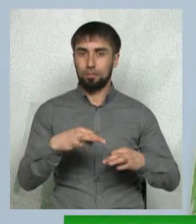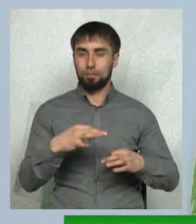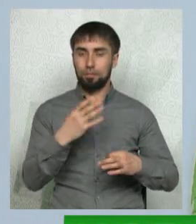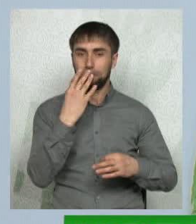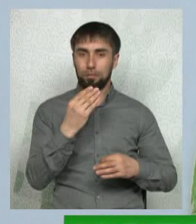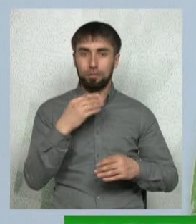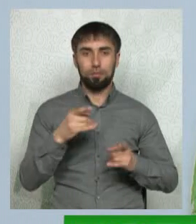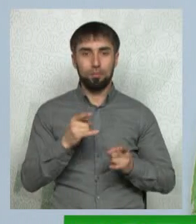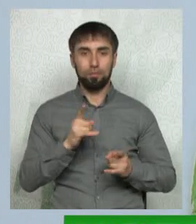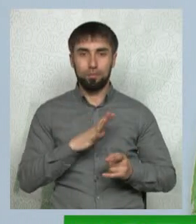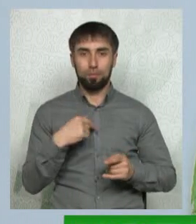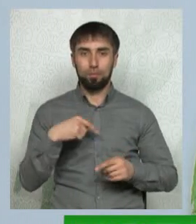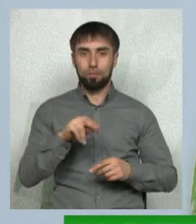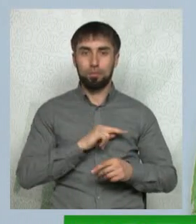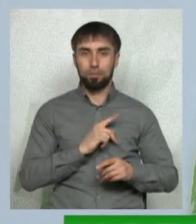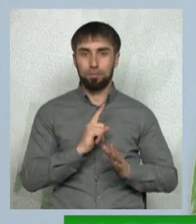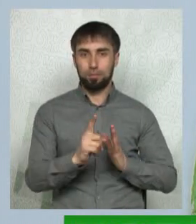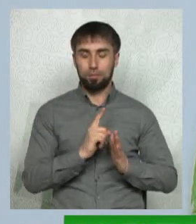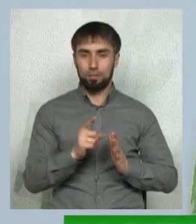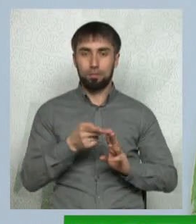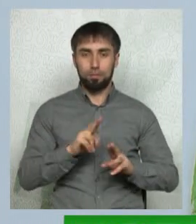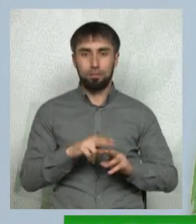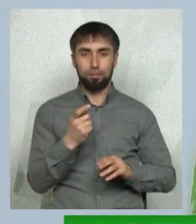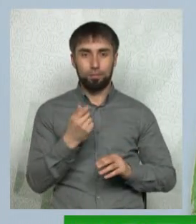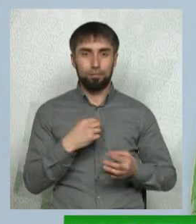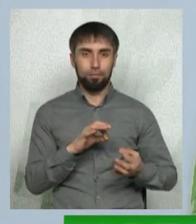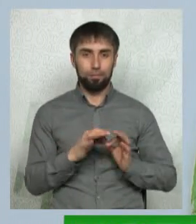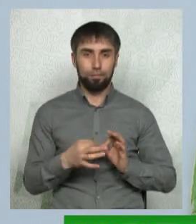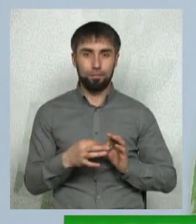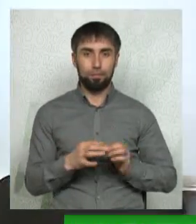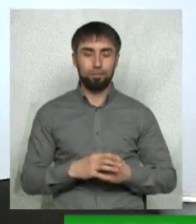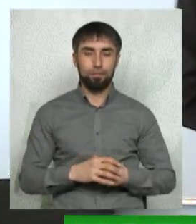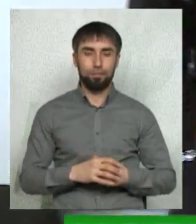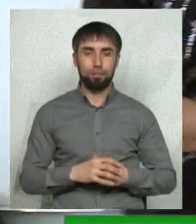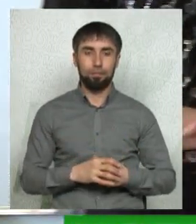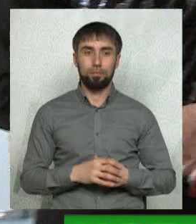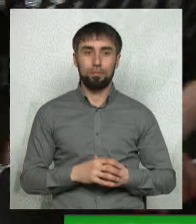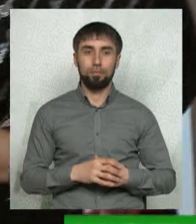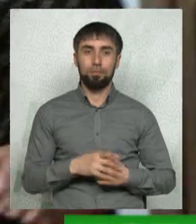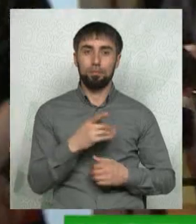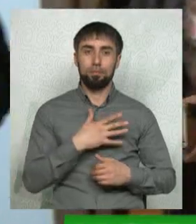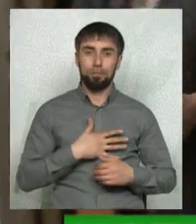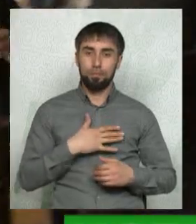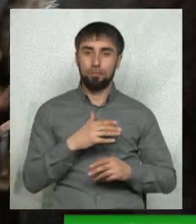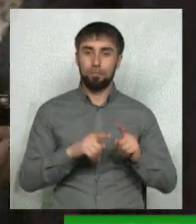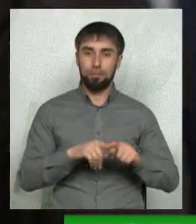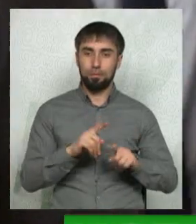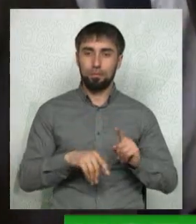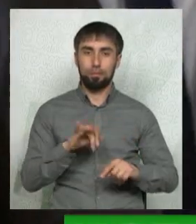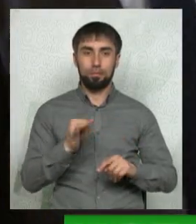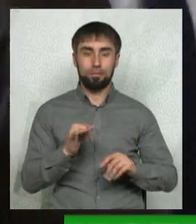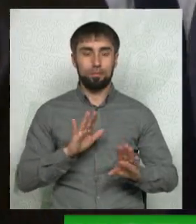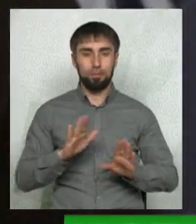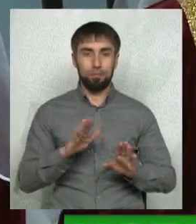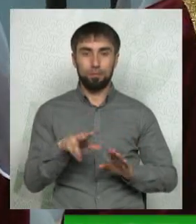газели, автобуса, чтобы подъехать сюда. Поэтому нам трудно добираться. Чаяния родителей и воспитателей глава региона лично